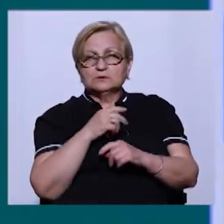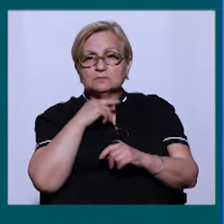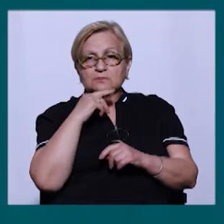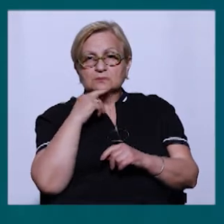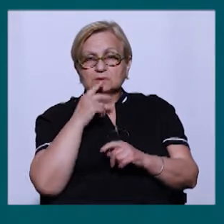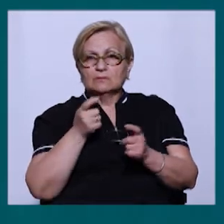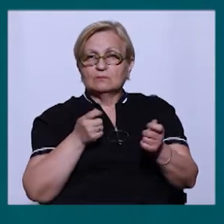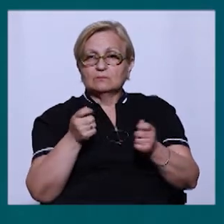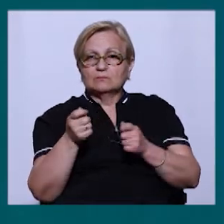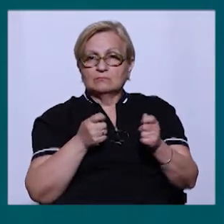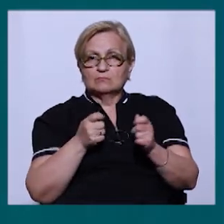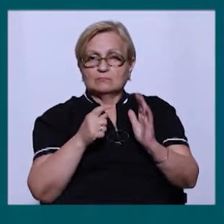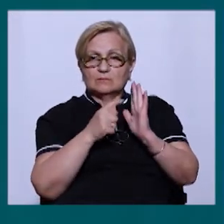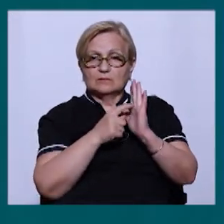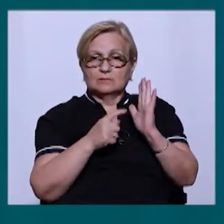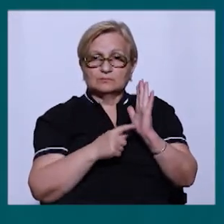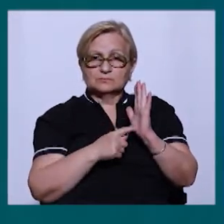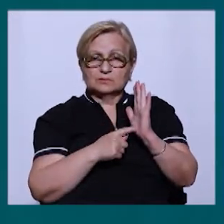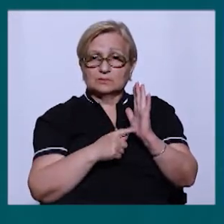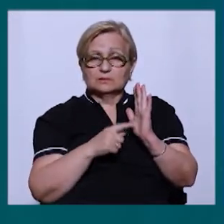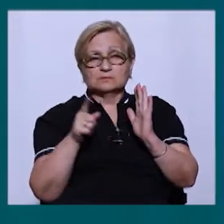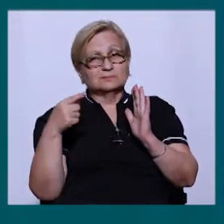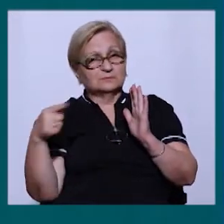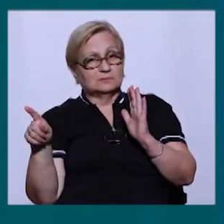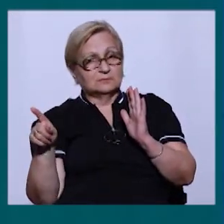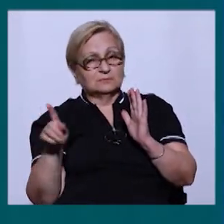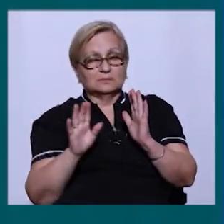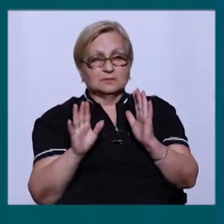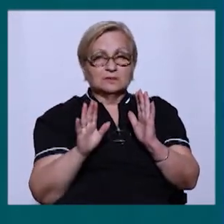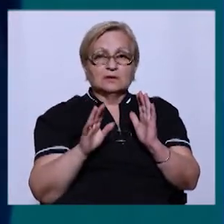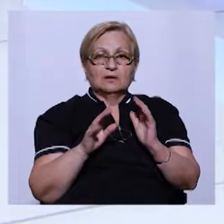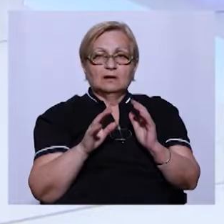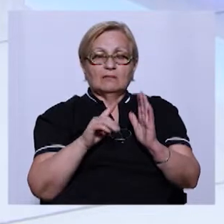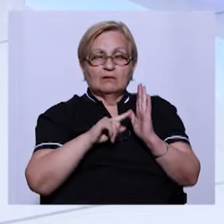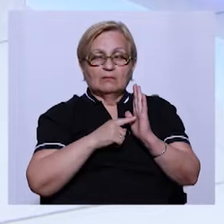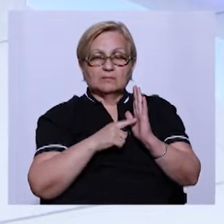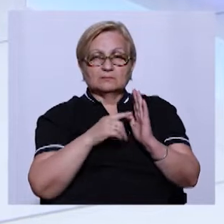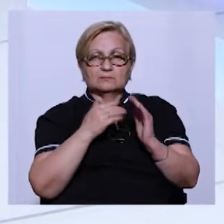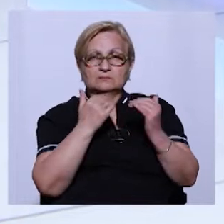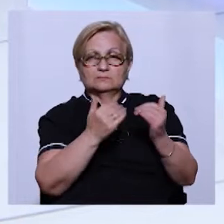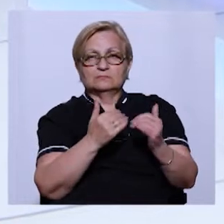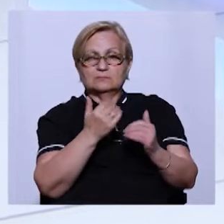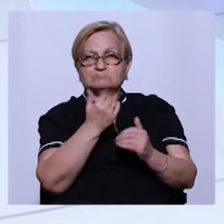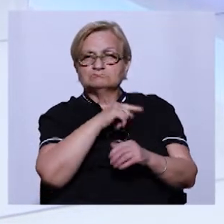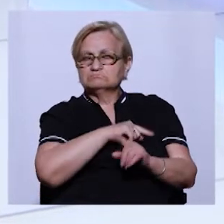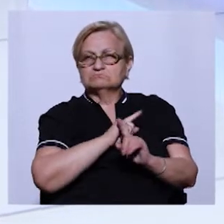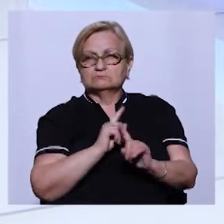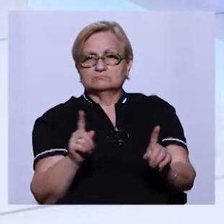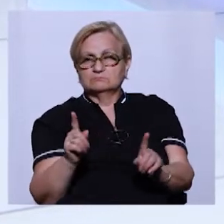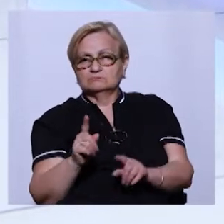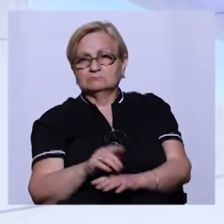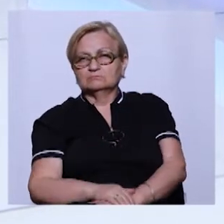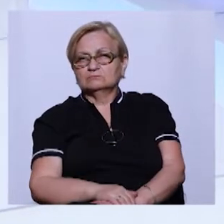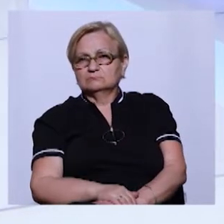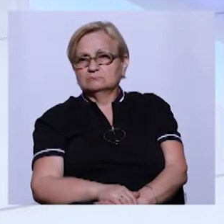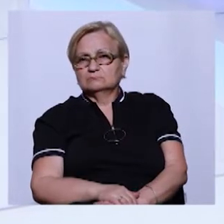და ბრთხილად, გაყოფის დროს ეს ასე არაა. გაყოფის დროს ეს ასე არაა. აი გამრავლების თვისებები.